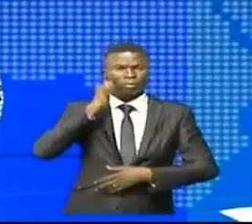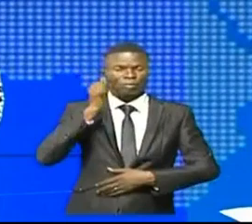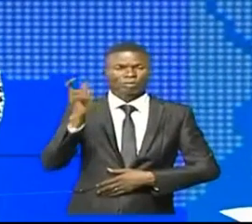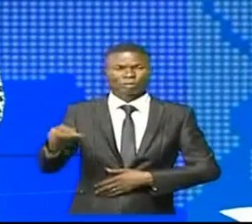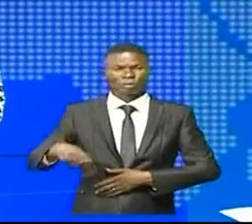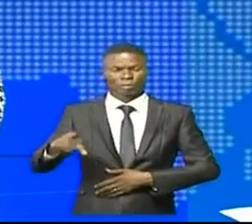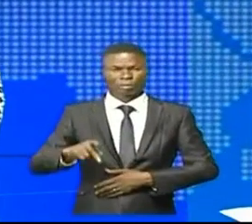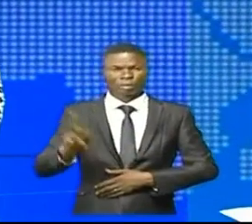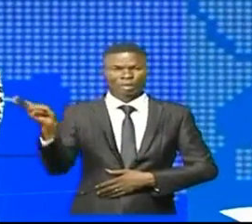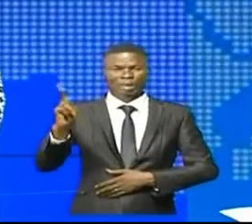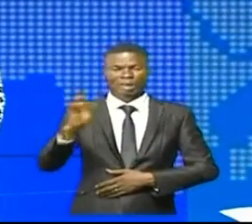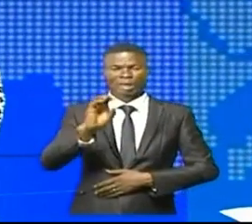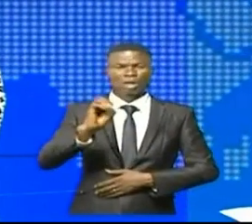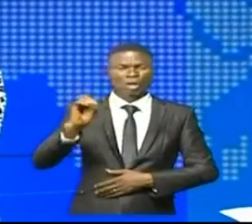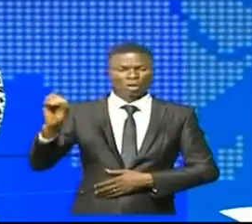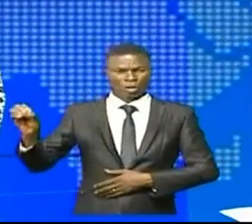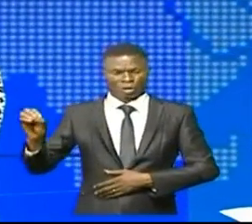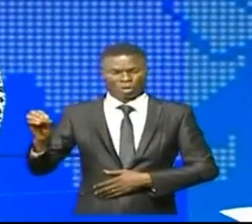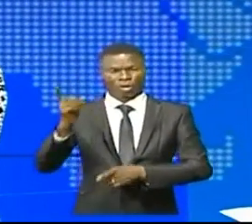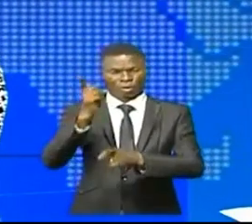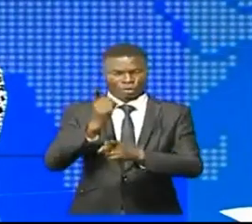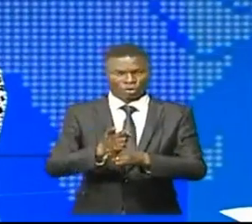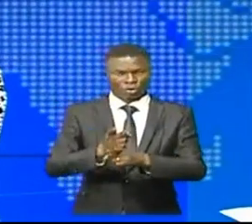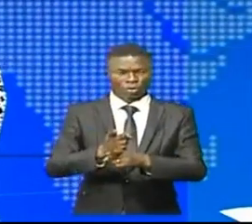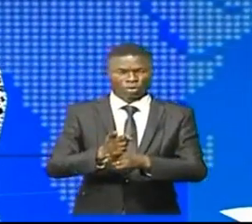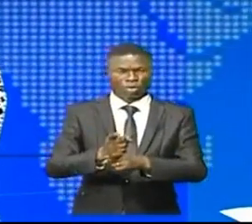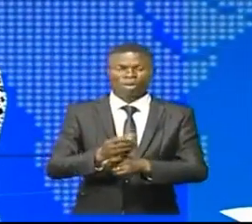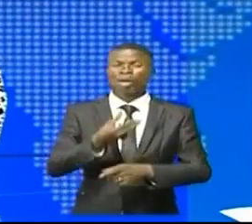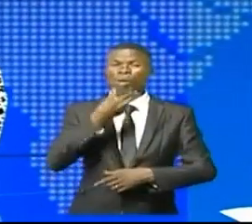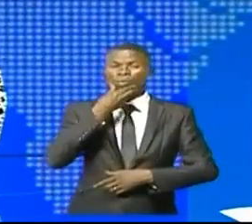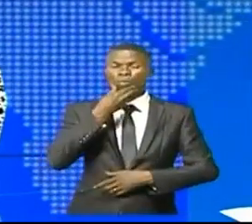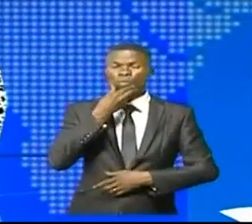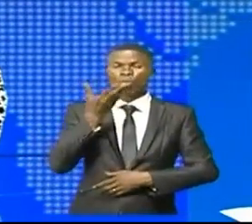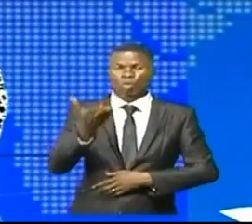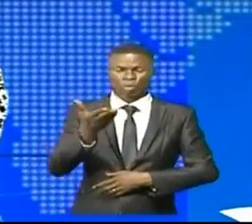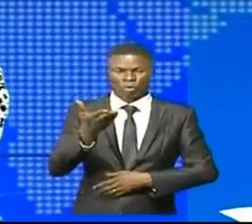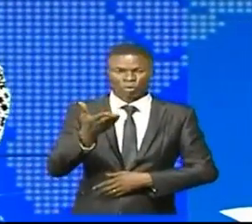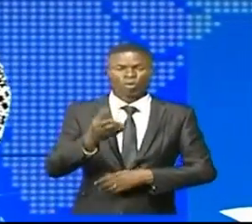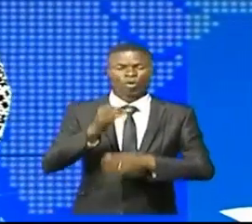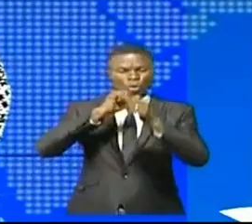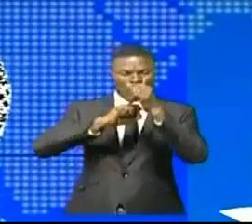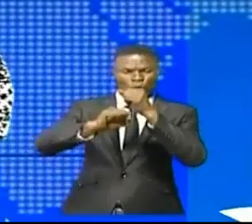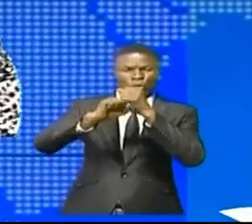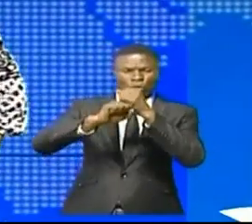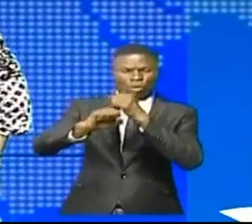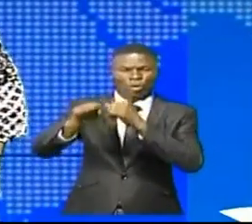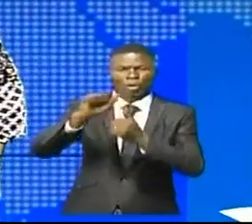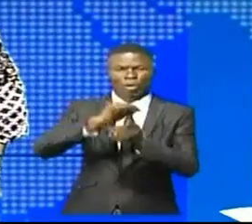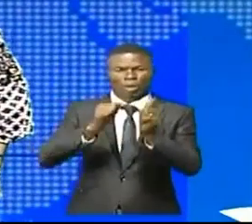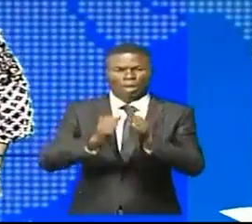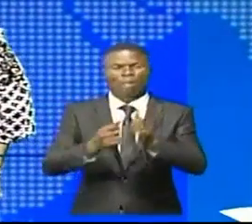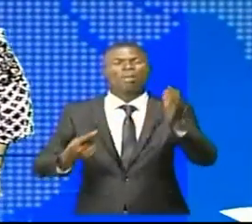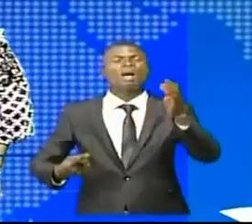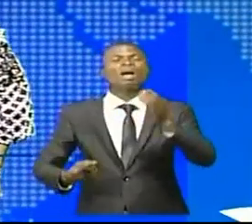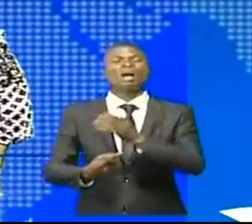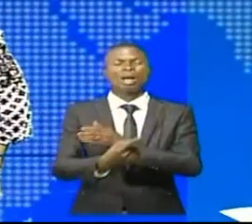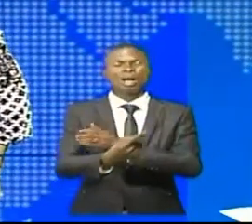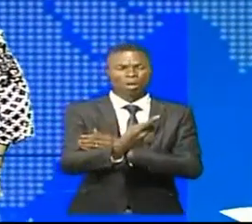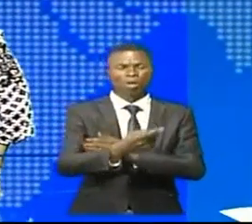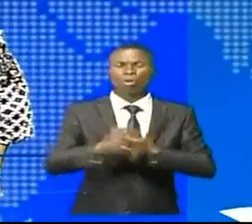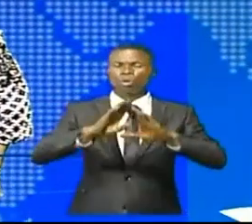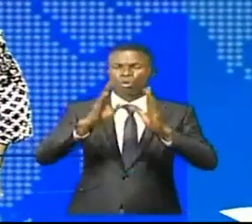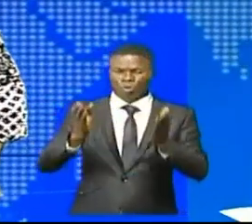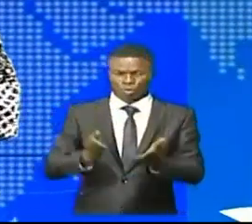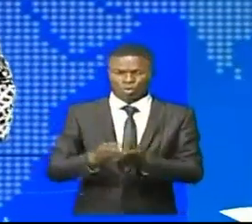province du Kasaï oriental, plus précisément de Mbujimayi, ont été sensibilisées sur la dénonciation de